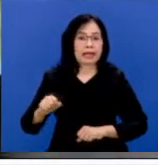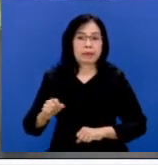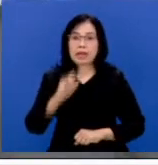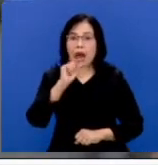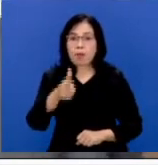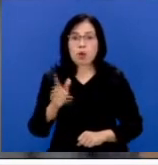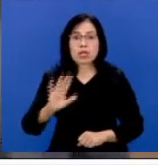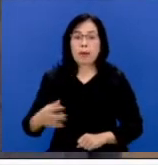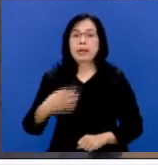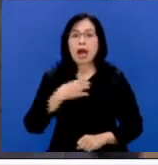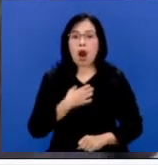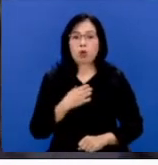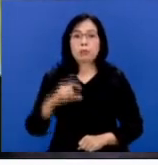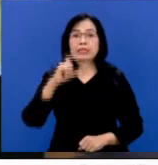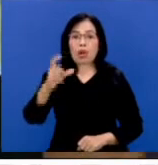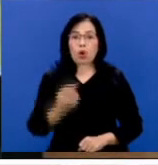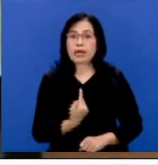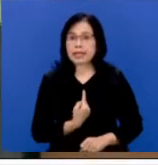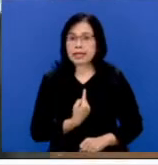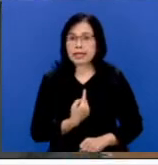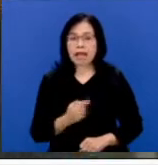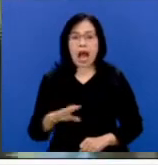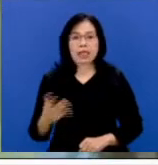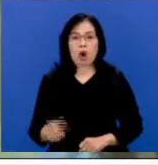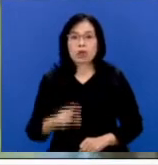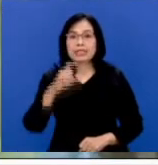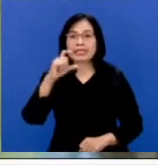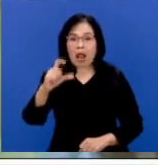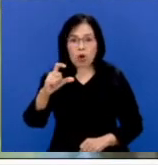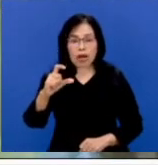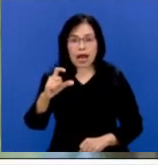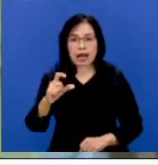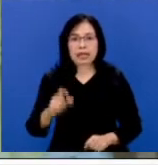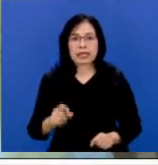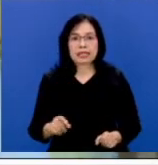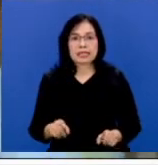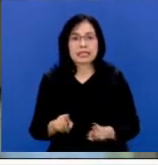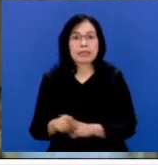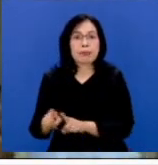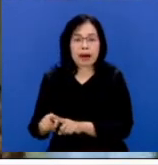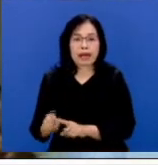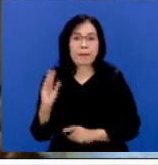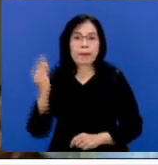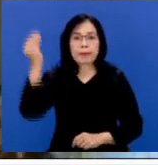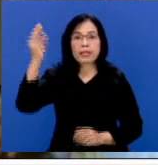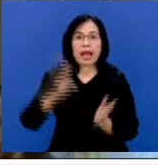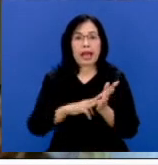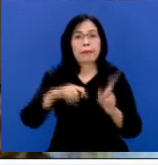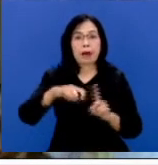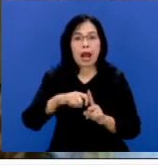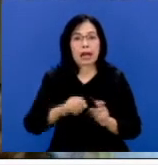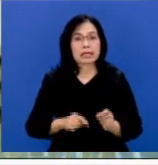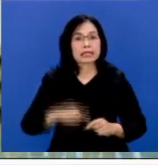tidak berhak untuk mencalonkan diri atau dicalonkan sebagai Pimpinan Mahkamah Konstitusi